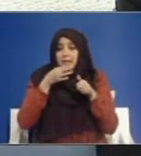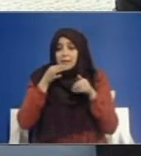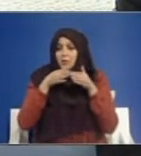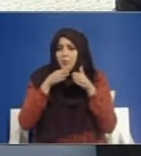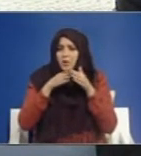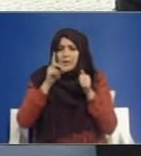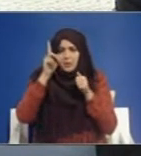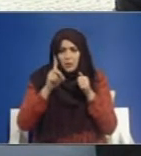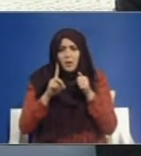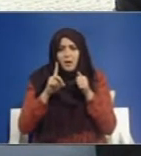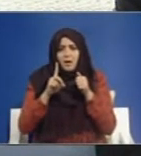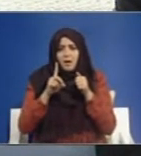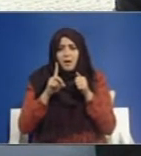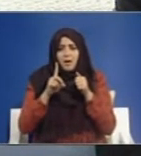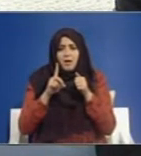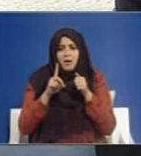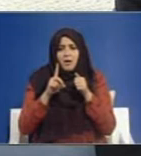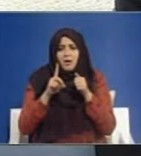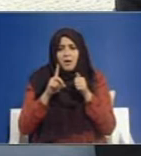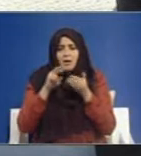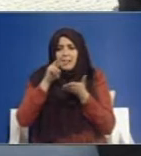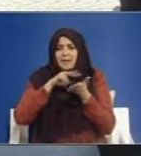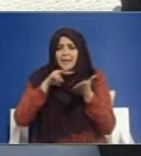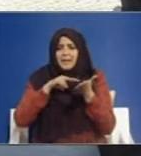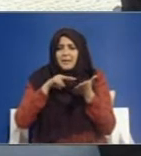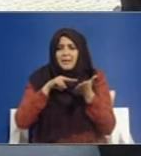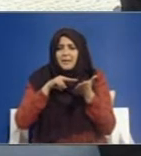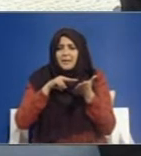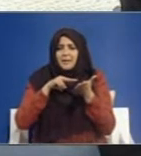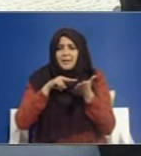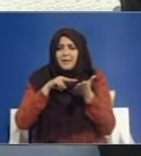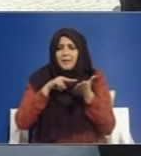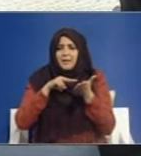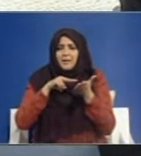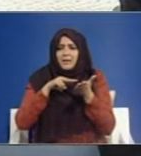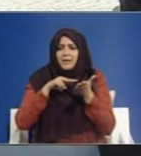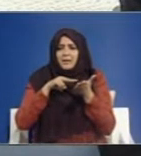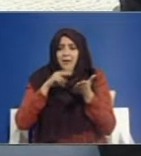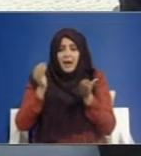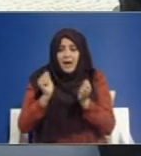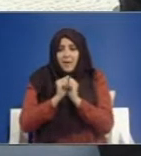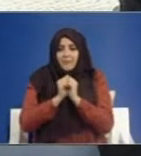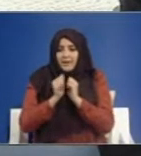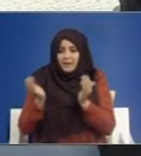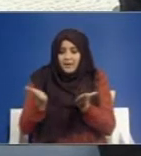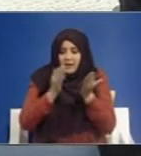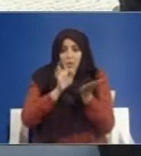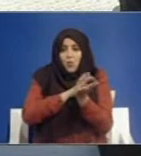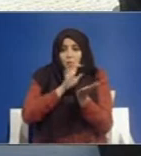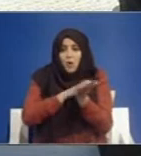نقرأ مصحف؟ هذا السؤال الأول. جايز لي ماذا؟ قراءة من مصحف. قراءة من مصحف. طيب